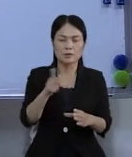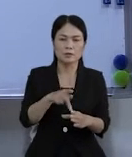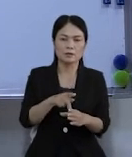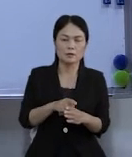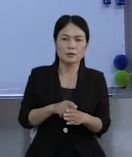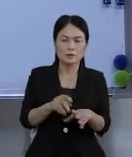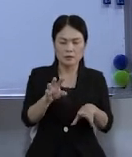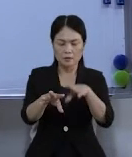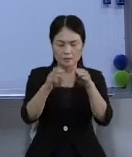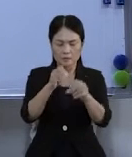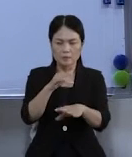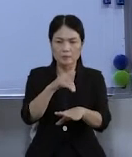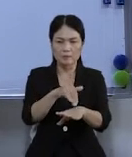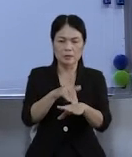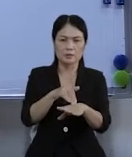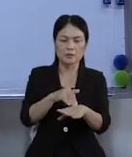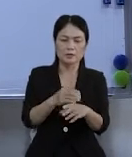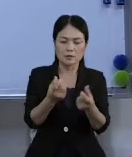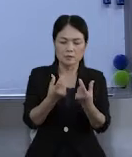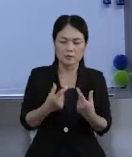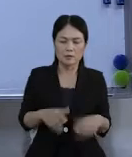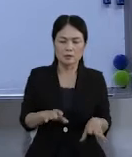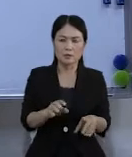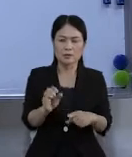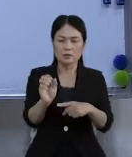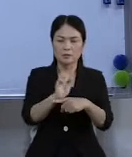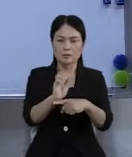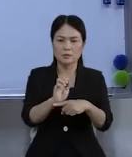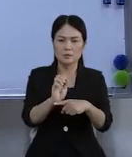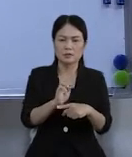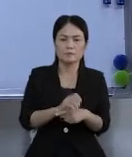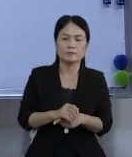rúm sạc xa từ lớp ca đọc sài chẩm nào